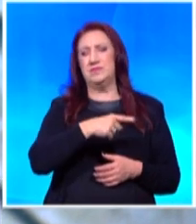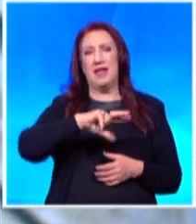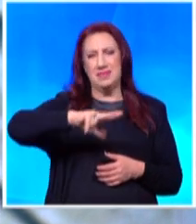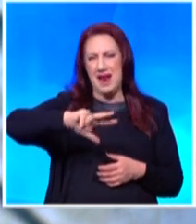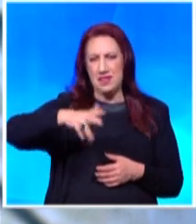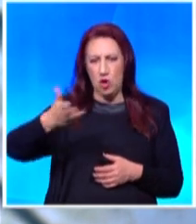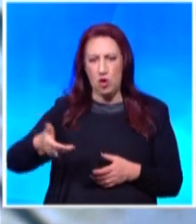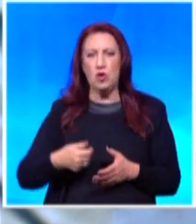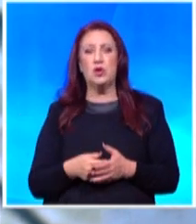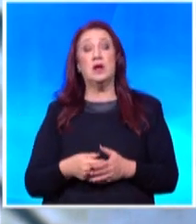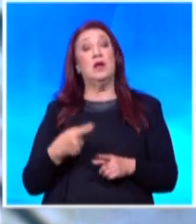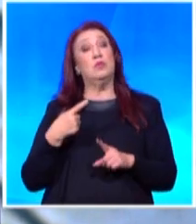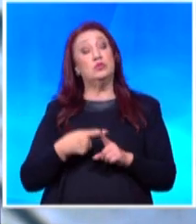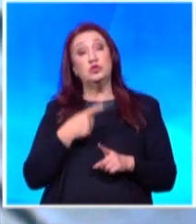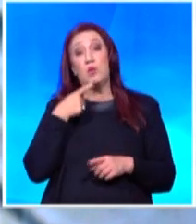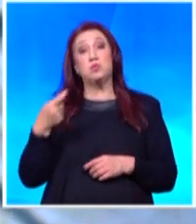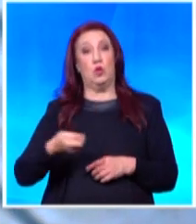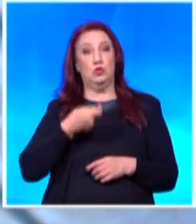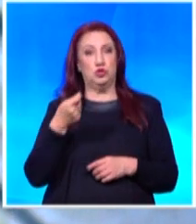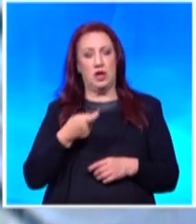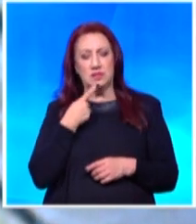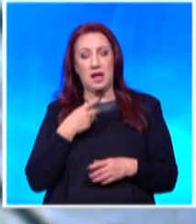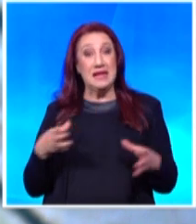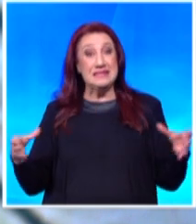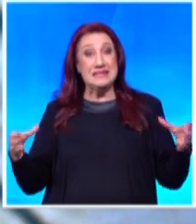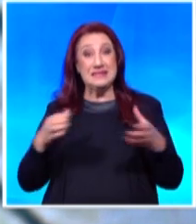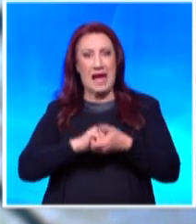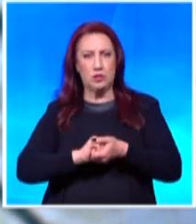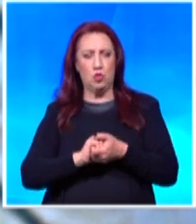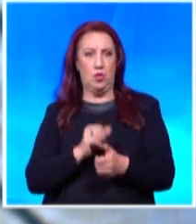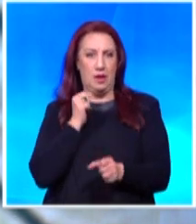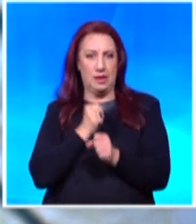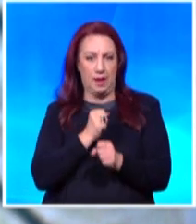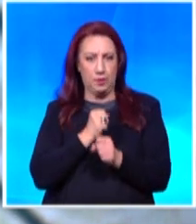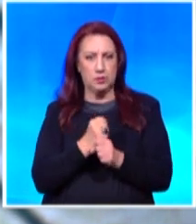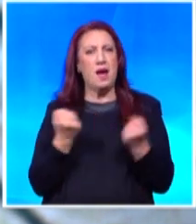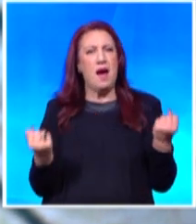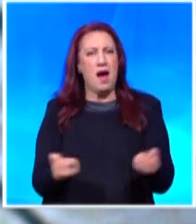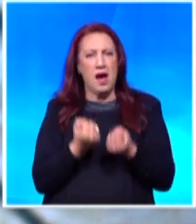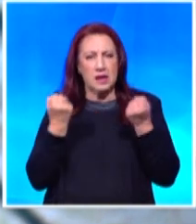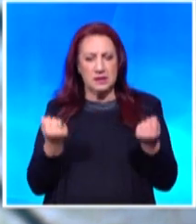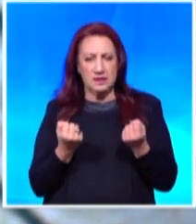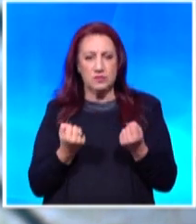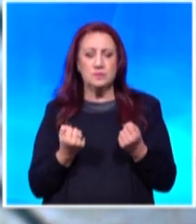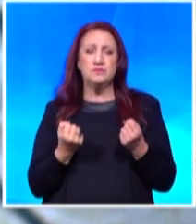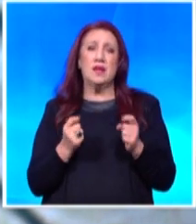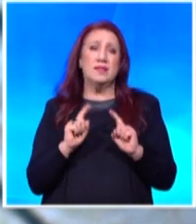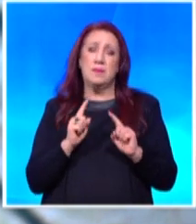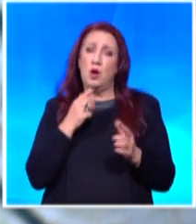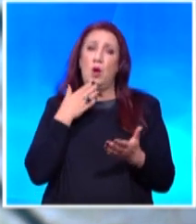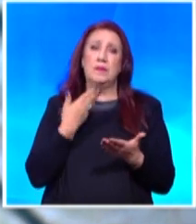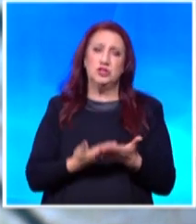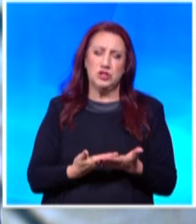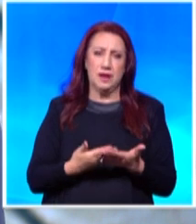пожарна безопасност и защита на населението, работят активно. Не мисля, ще да казвам аз кога ще завърши, но до